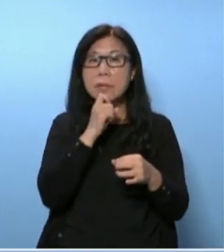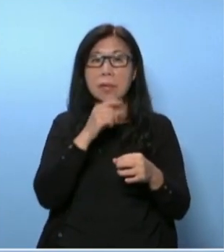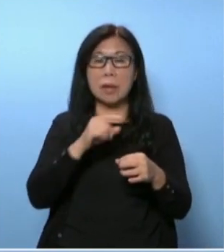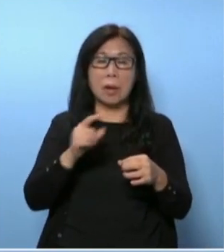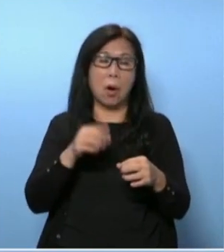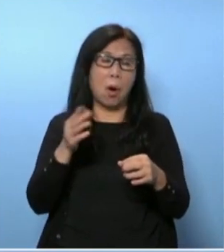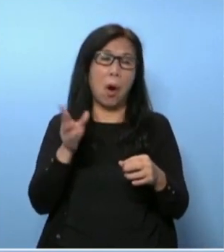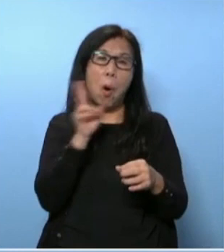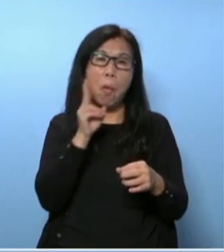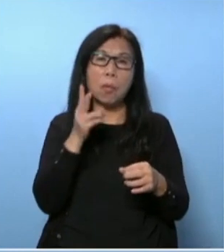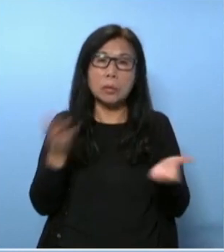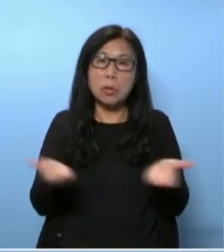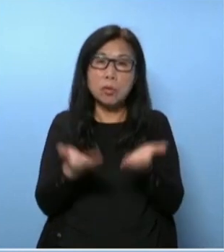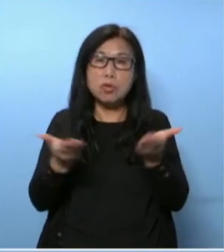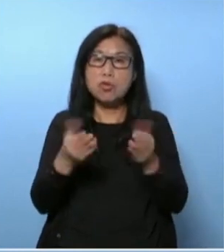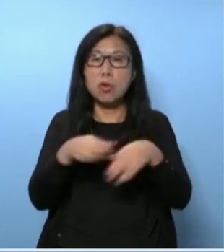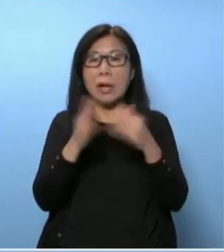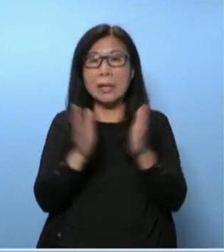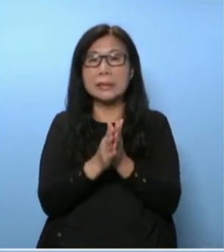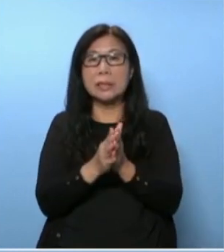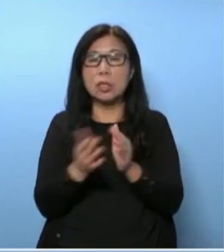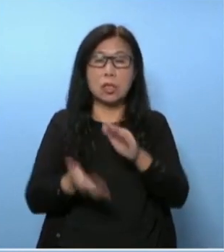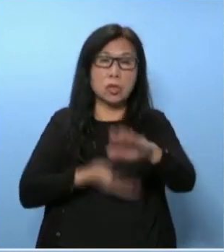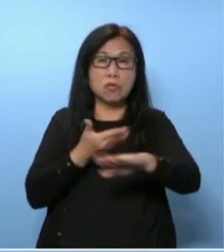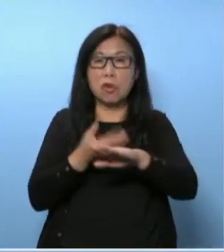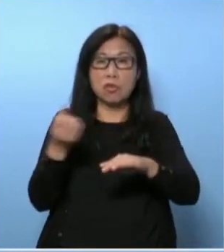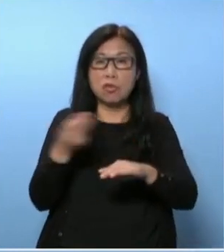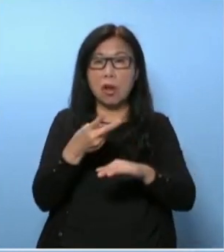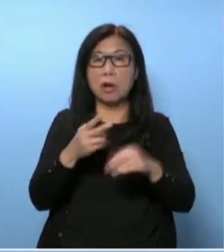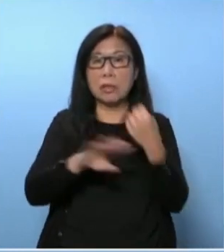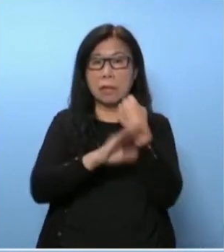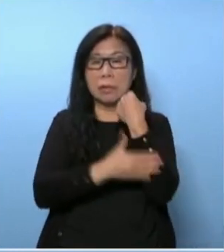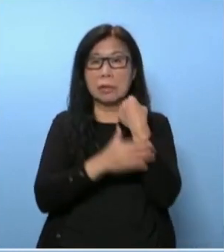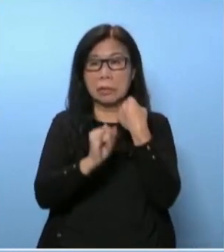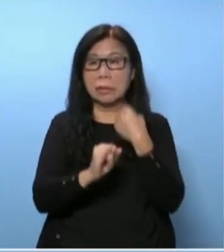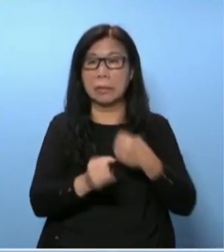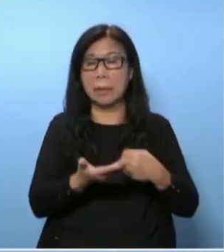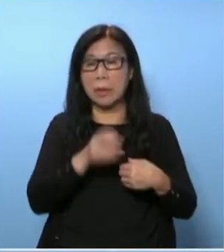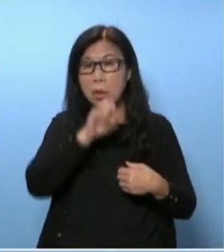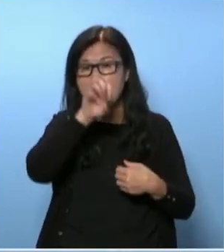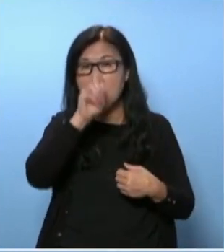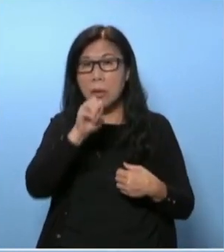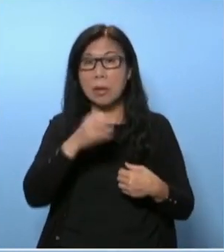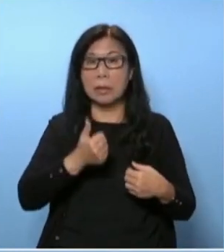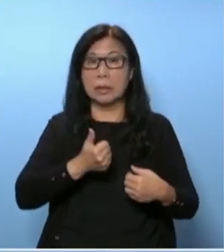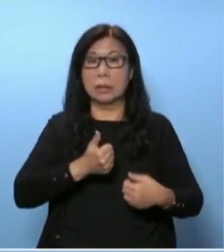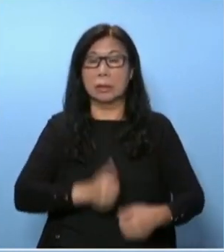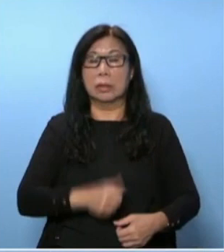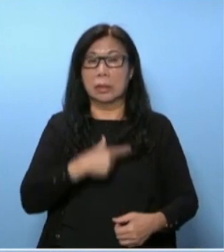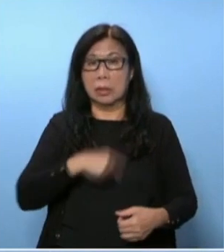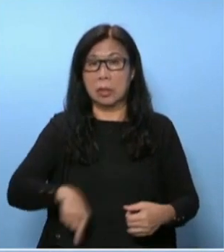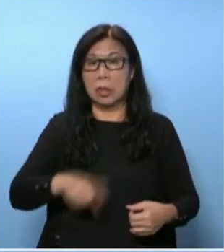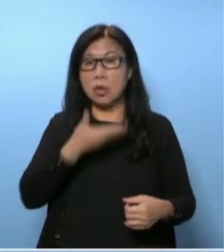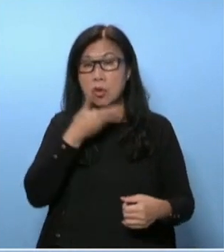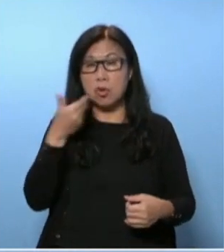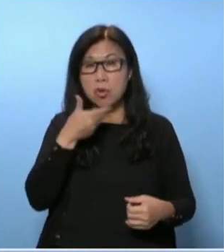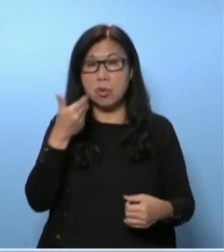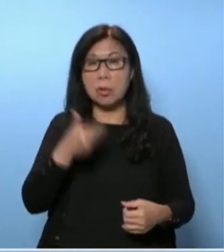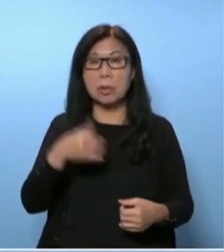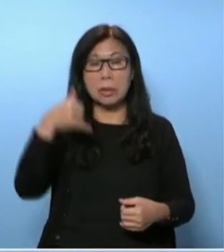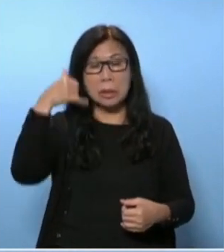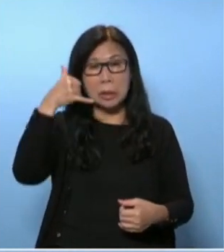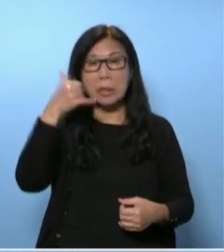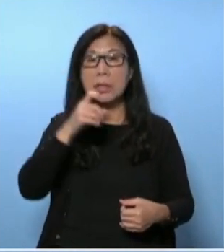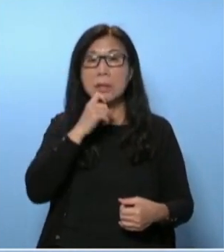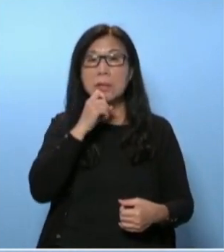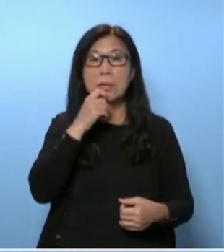相鼓勵走上暴力犯罪的道路？ 我提醒議員，今早早上電話的